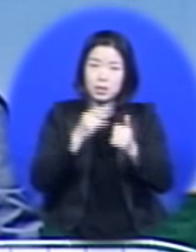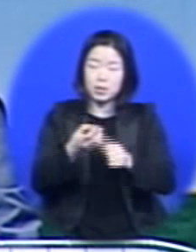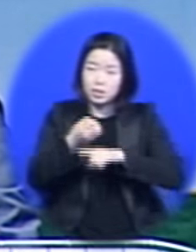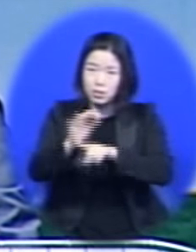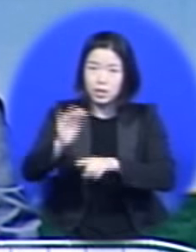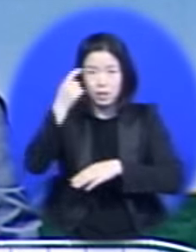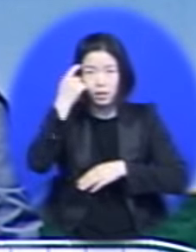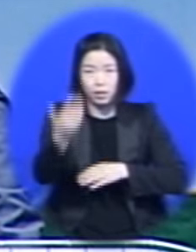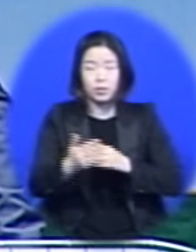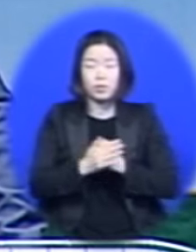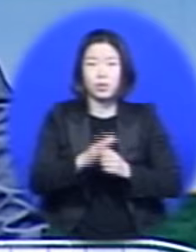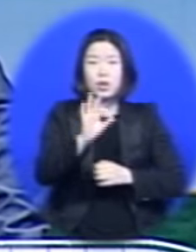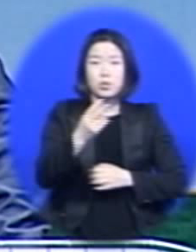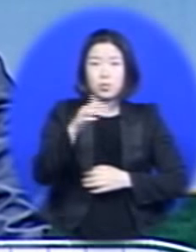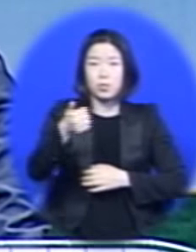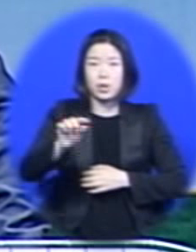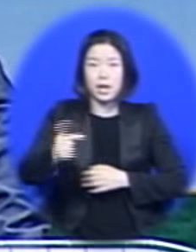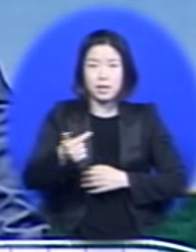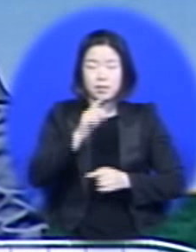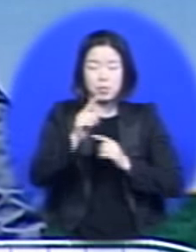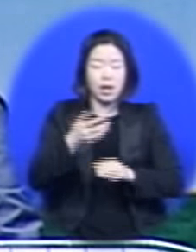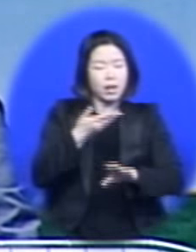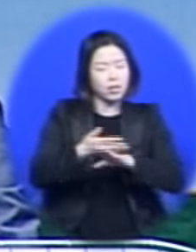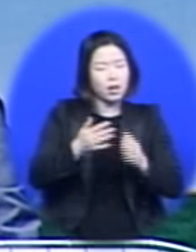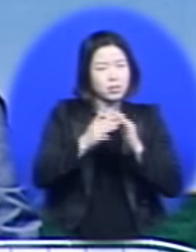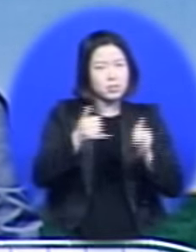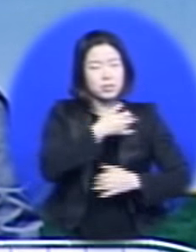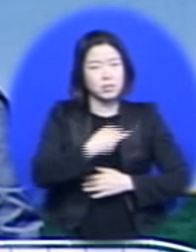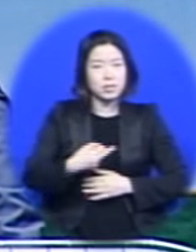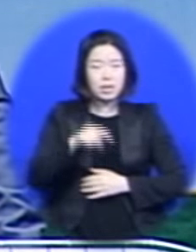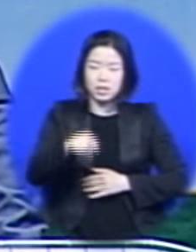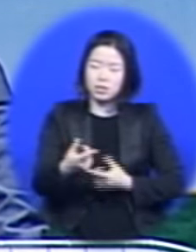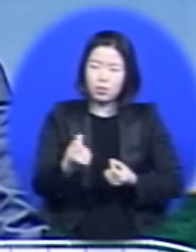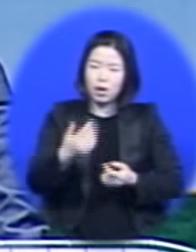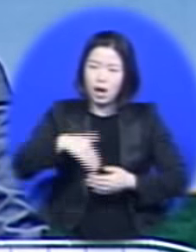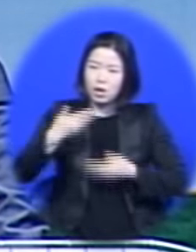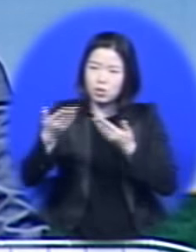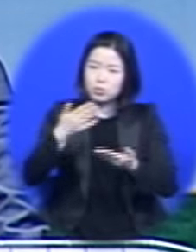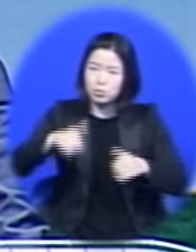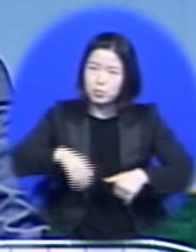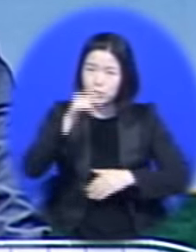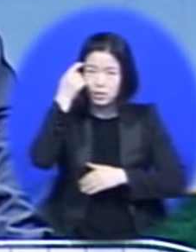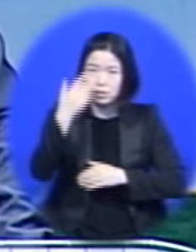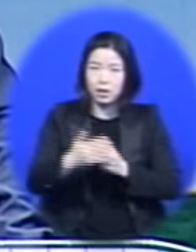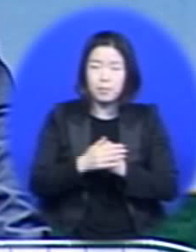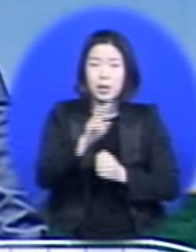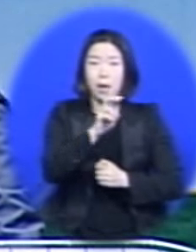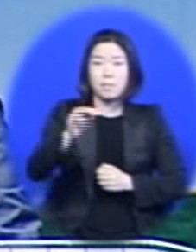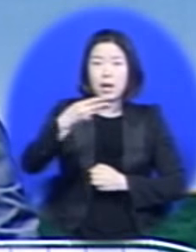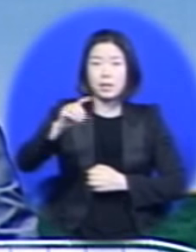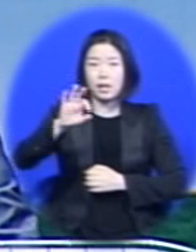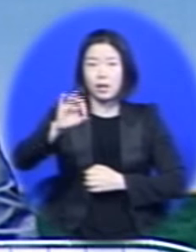할까요? 요한이 말했다. 다른 제자들한테 이런 걸 알려줄 필요가 있을까요? 마테오가